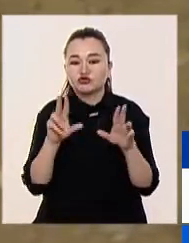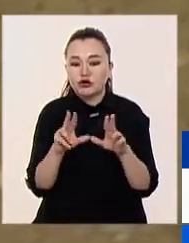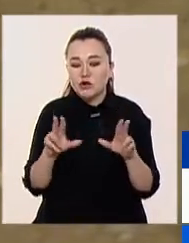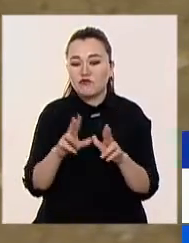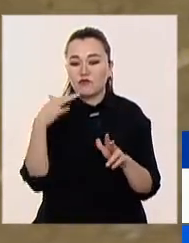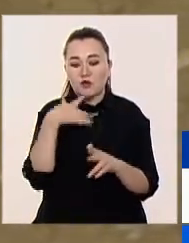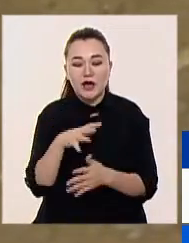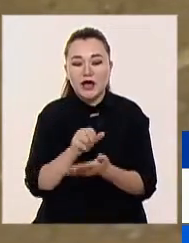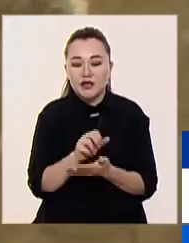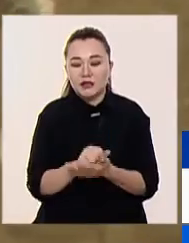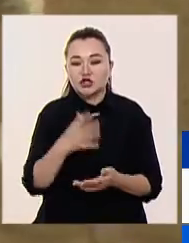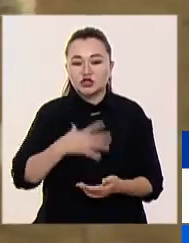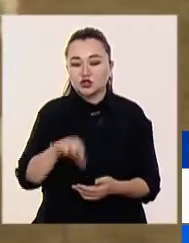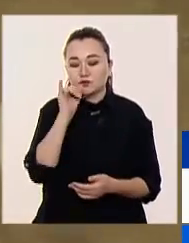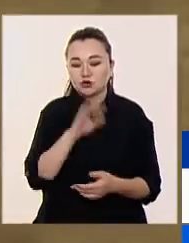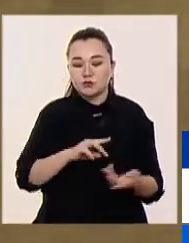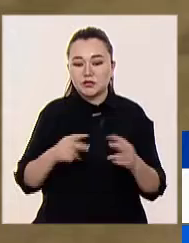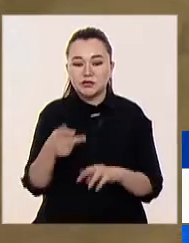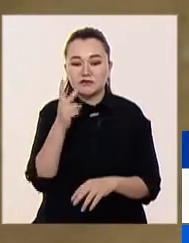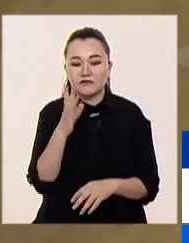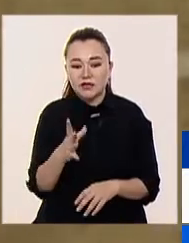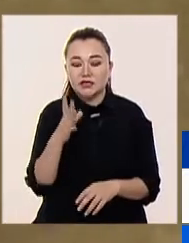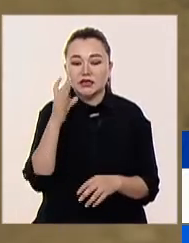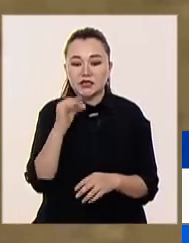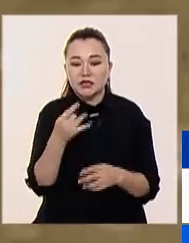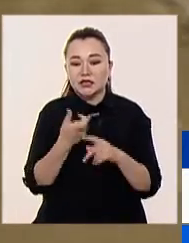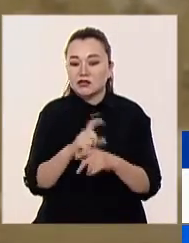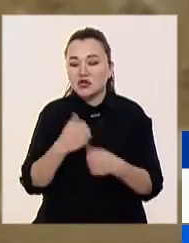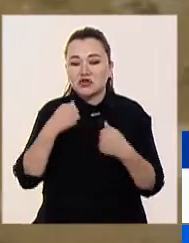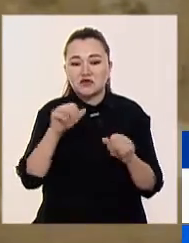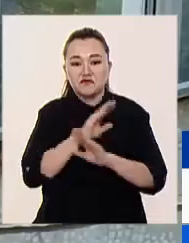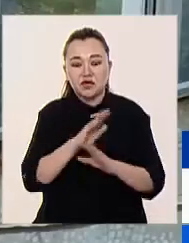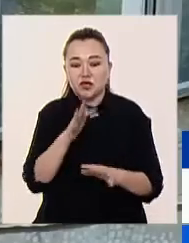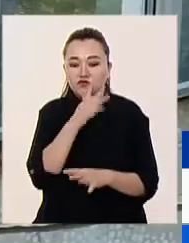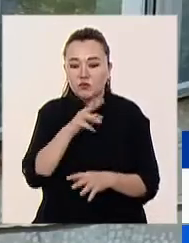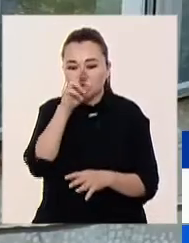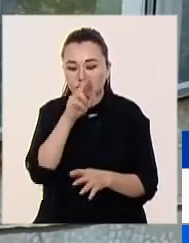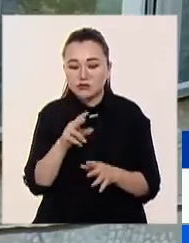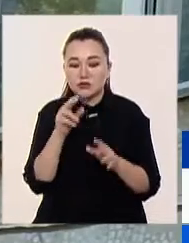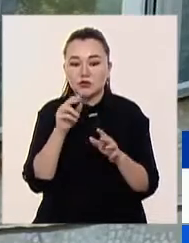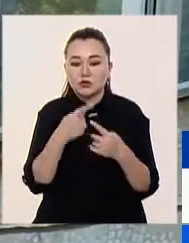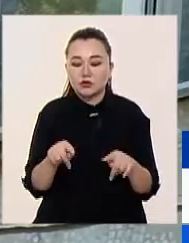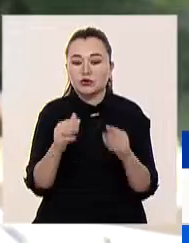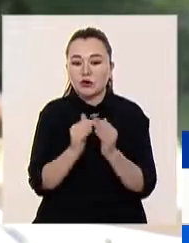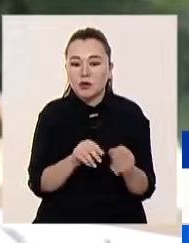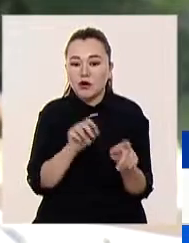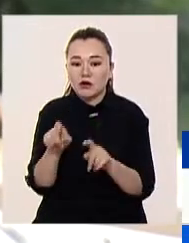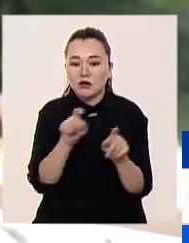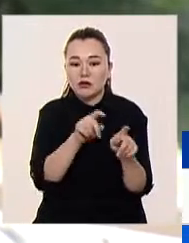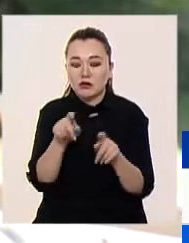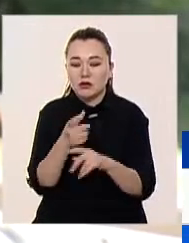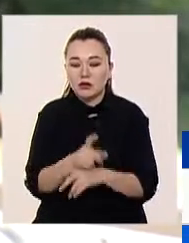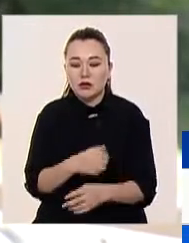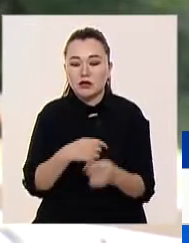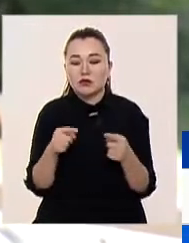Многие арендаторы не выдерживают, меняют квартиры, но и это не выход. Со временем прусаки заводятся и в других домах. Ну, снимаю